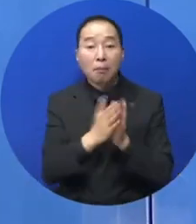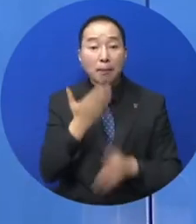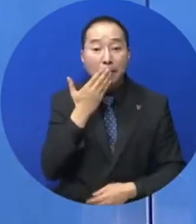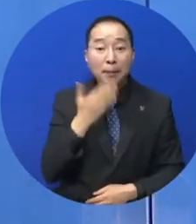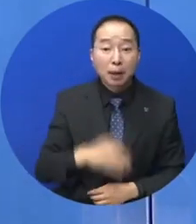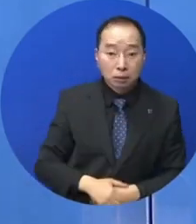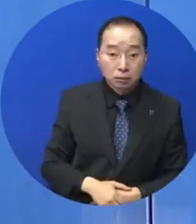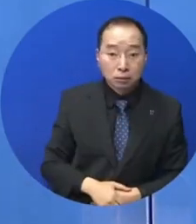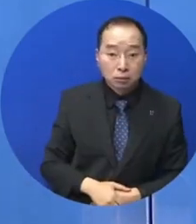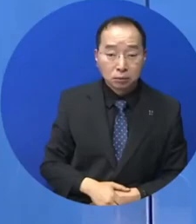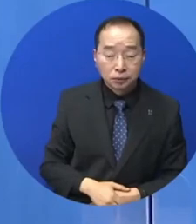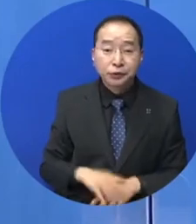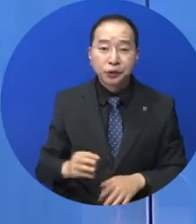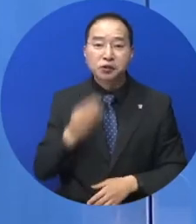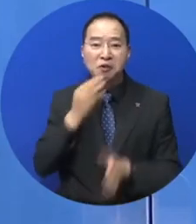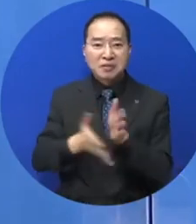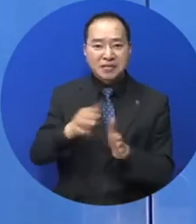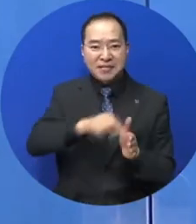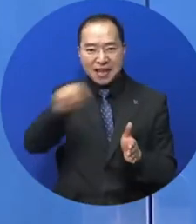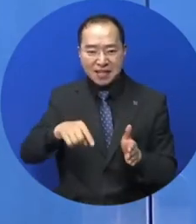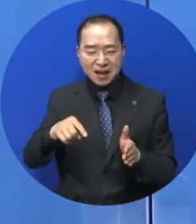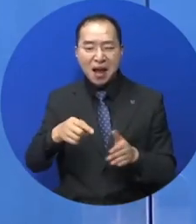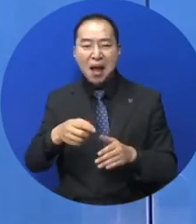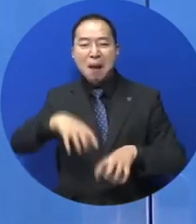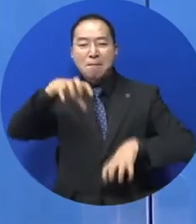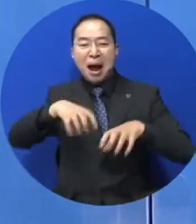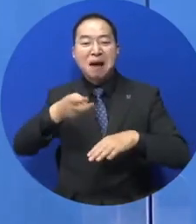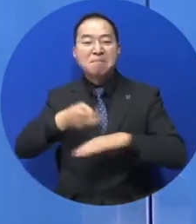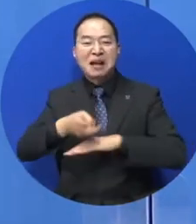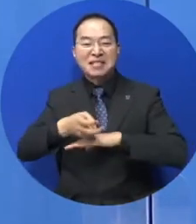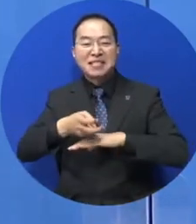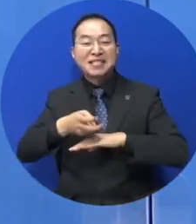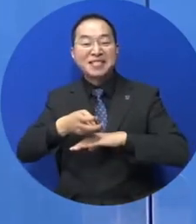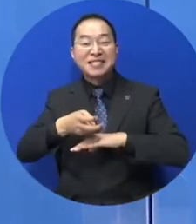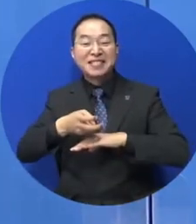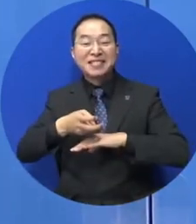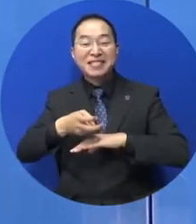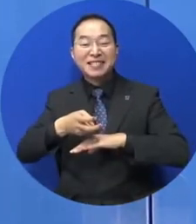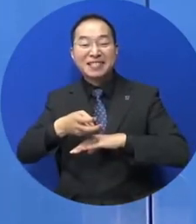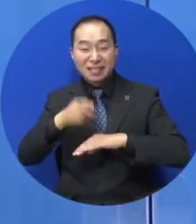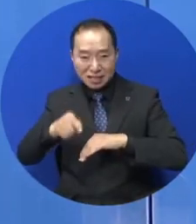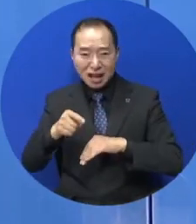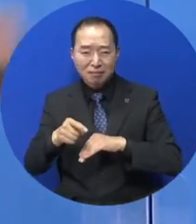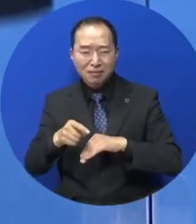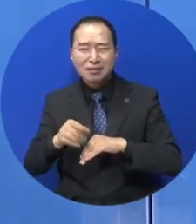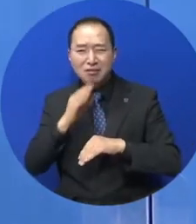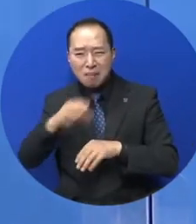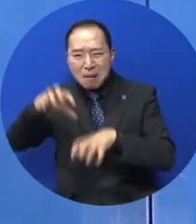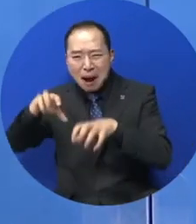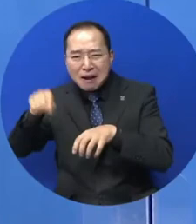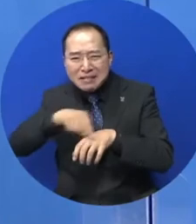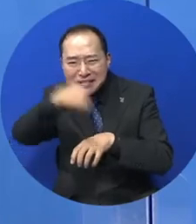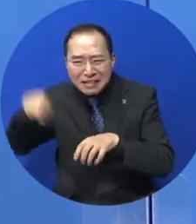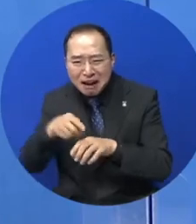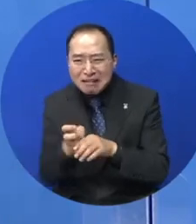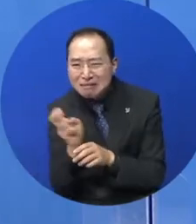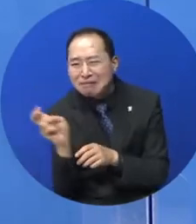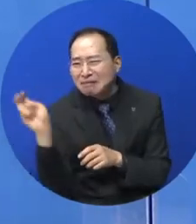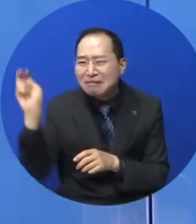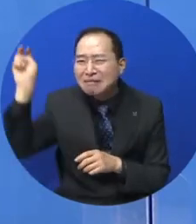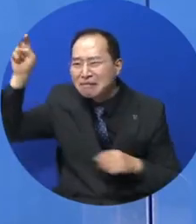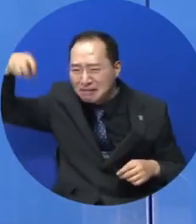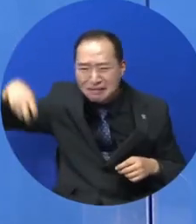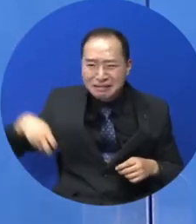거기다 또 이런 게 있습니다. 서울 시내 이제 마을 버스 노선들이 서민 진서민 노선 아닙니까? 특히 이제 언덕 제일 높은 지역에서